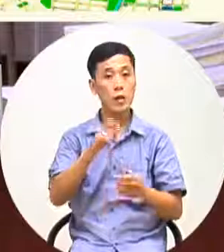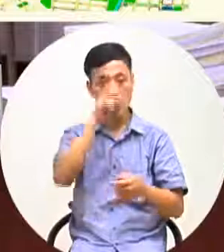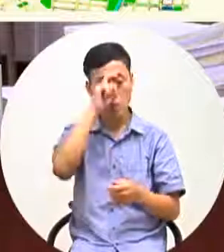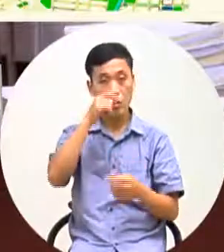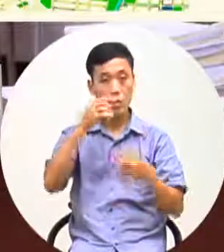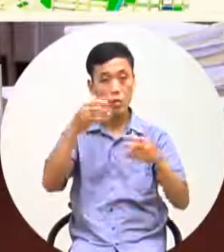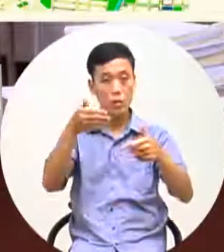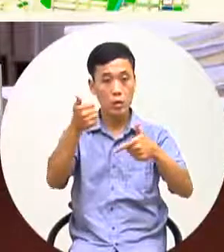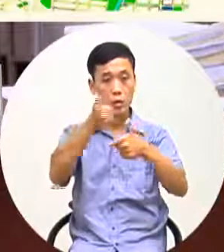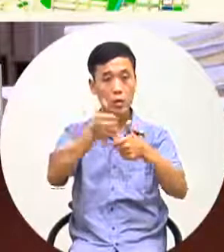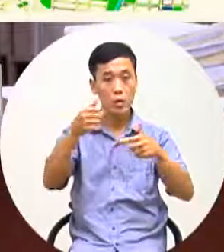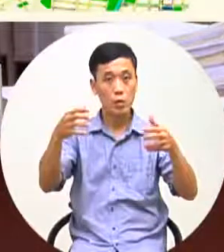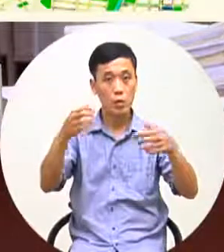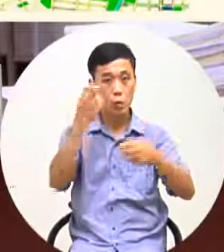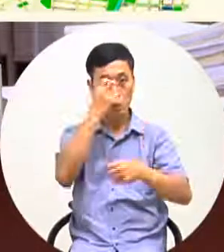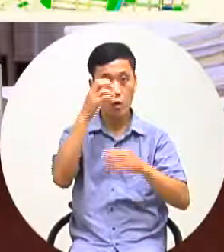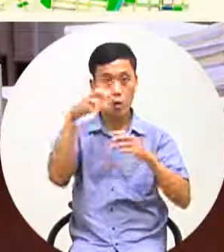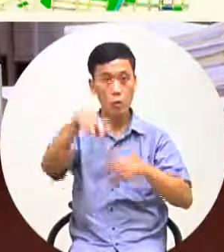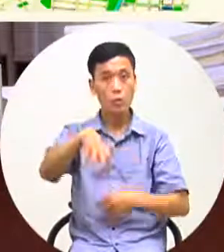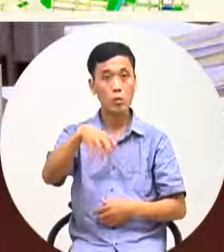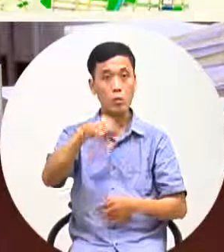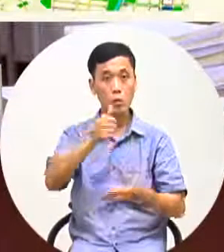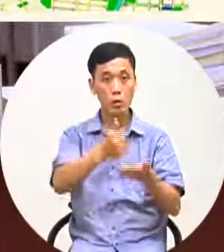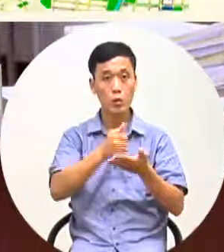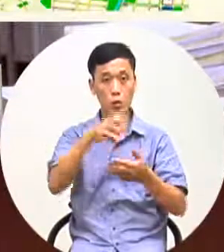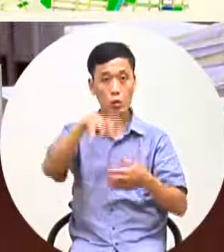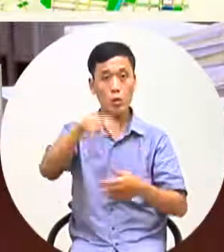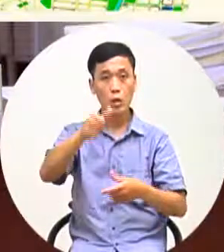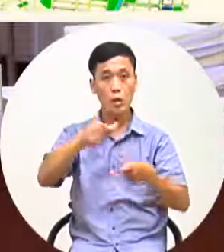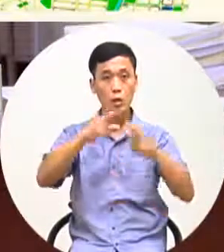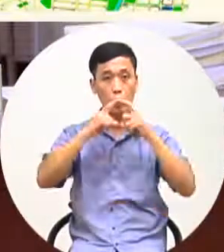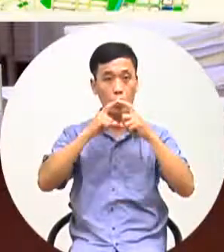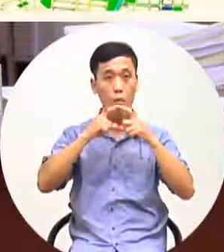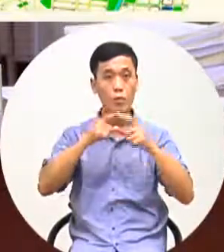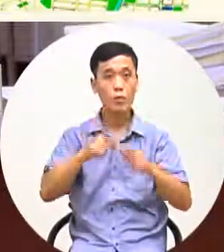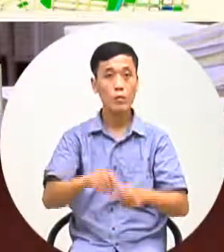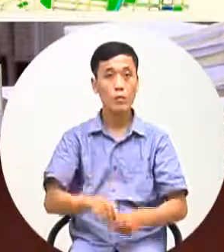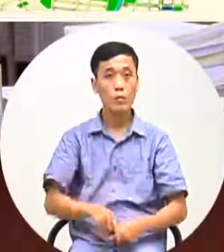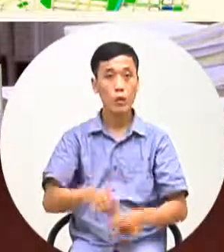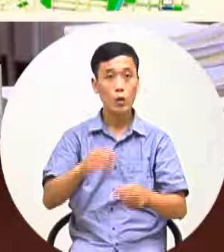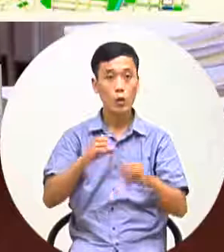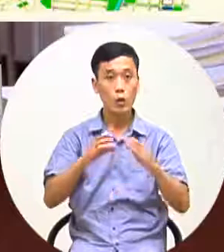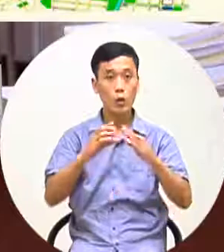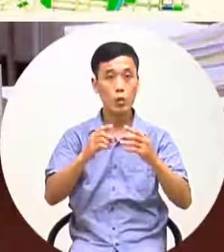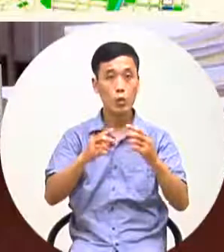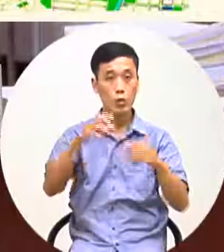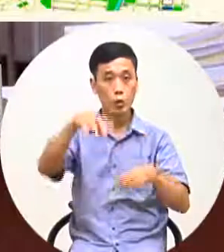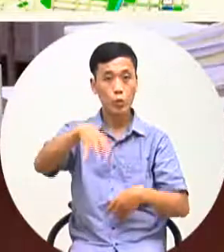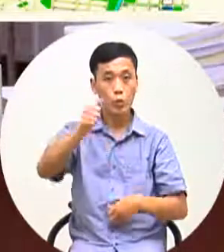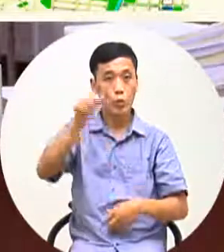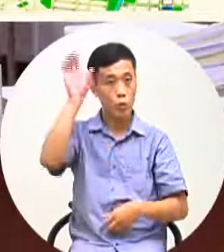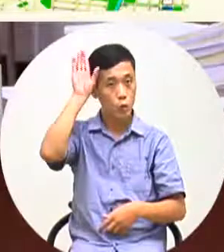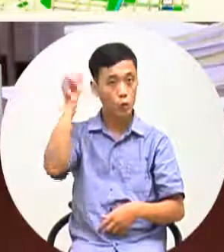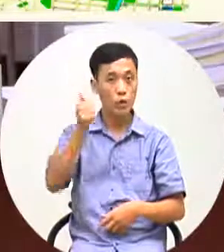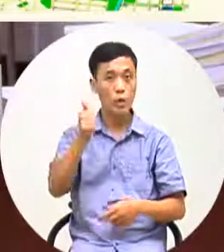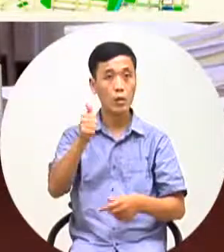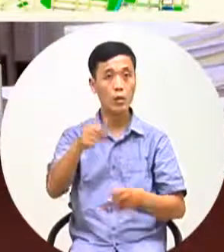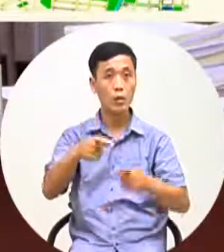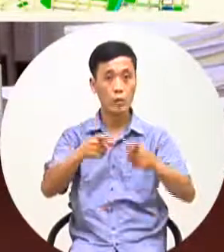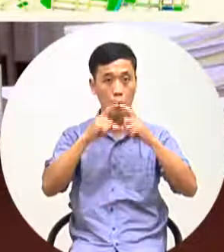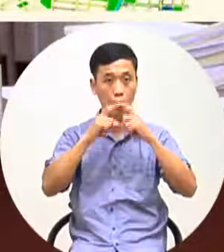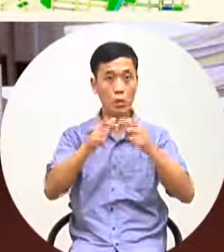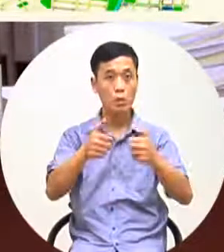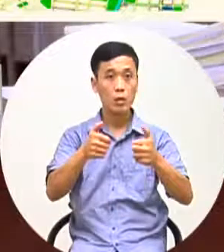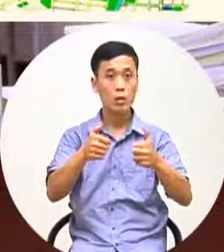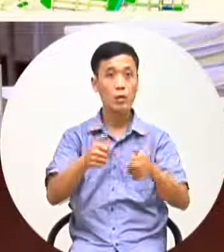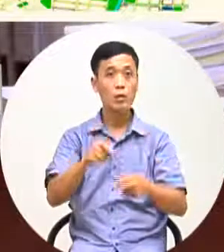处长回答到，哦，处长回答吗？苏处长，请麻烦。 苏处长，请耽误。 谢谢主席，谢谢那个苏言